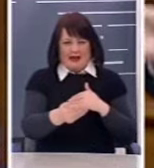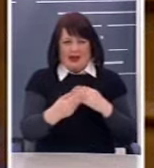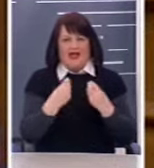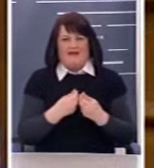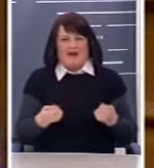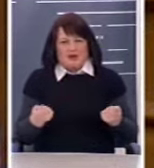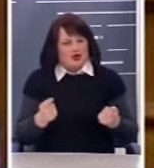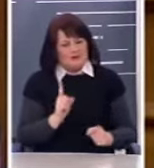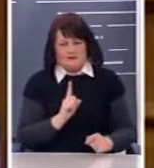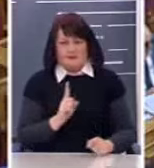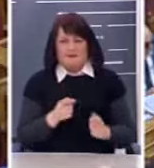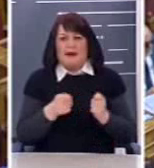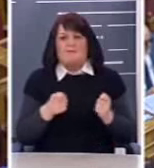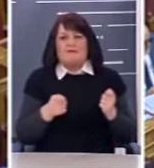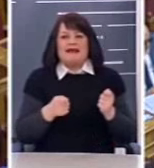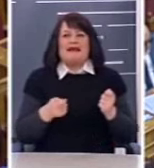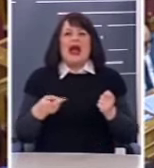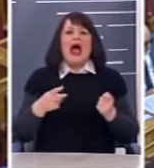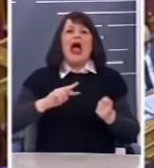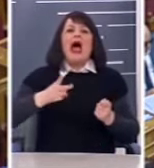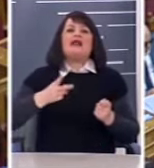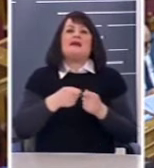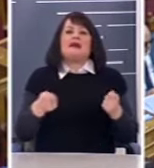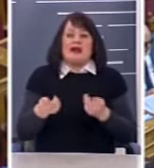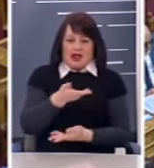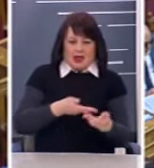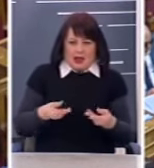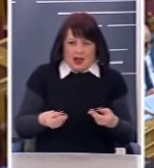εφαρμοστούν μέτρα και αντίμετρα